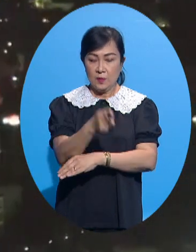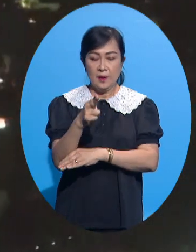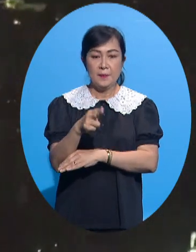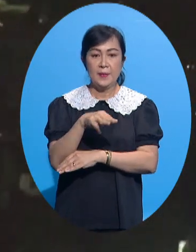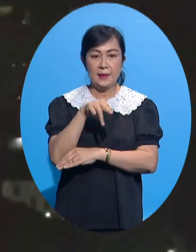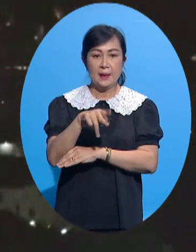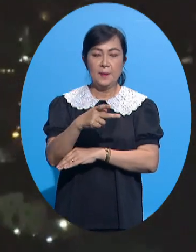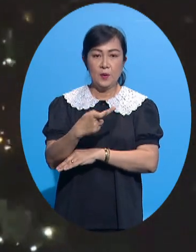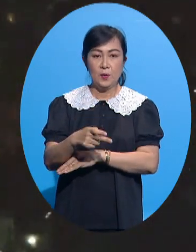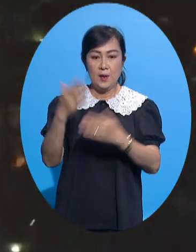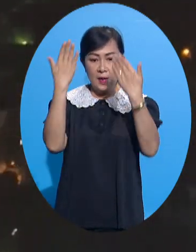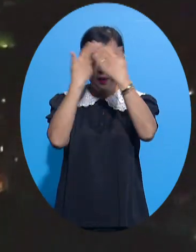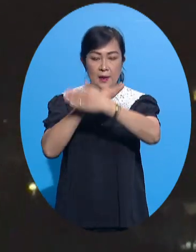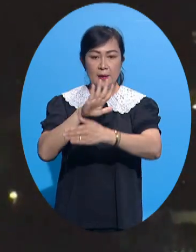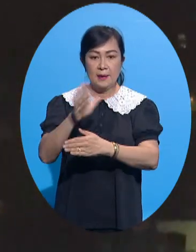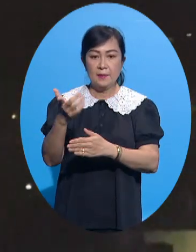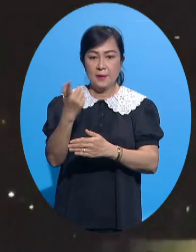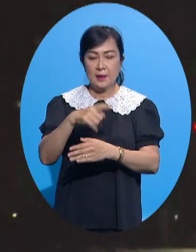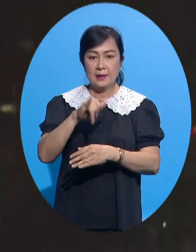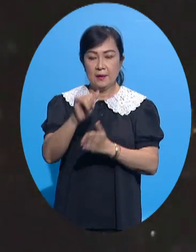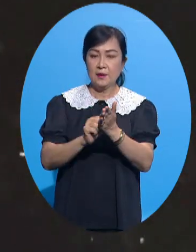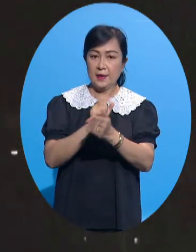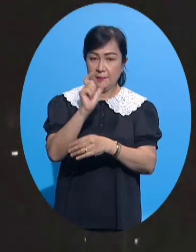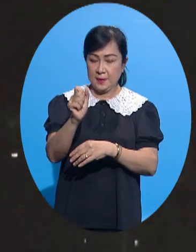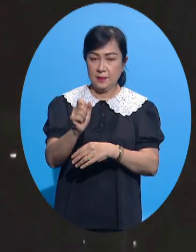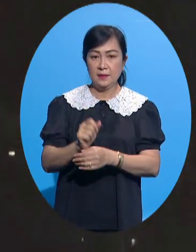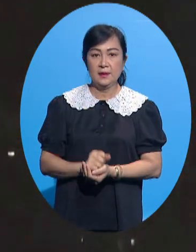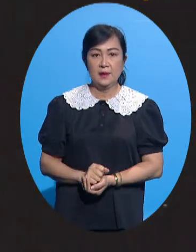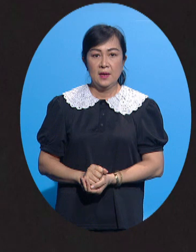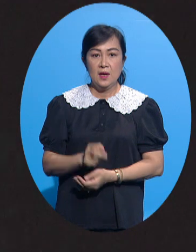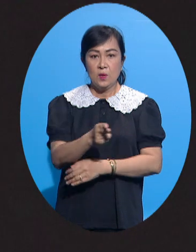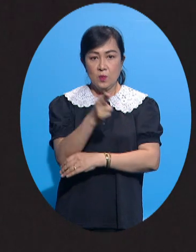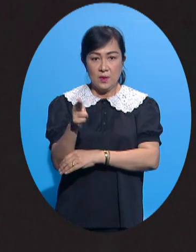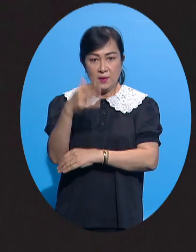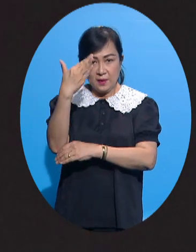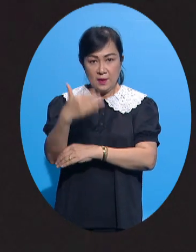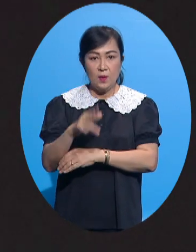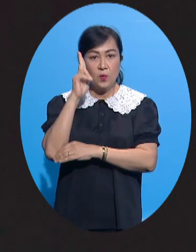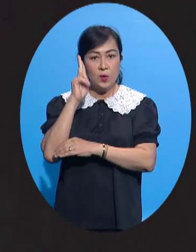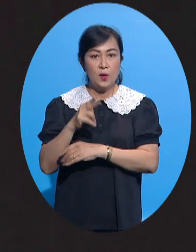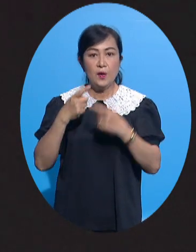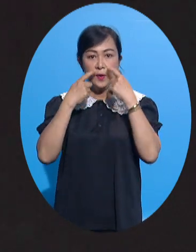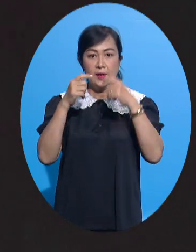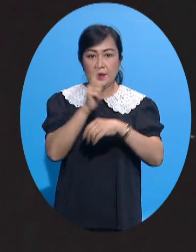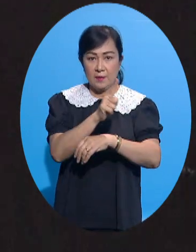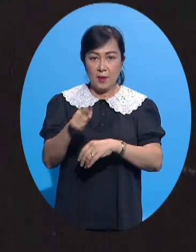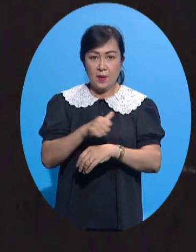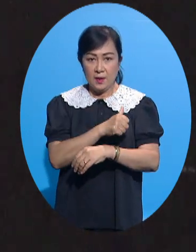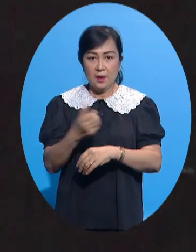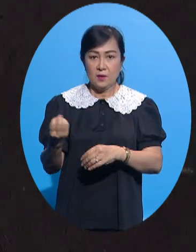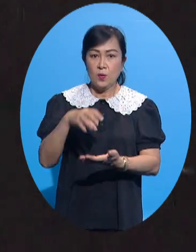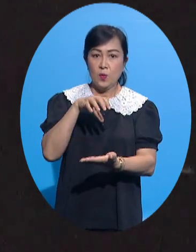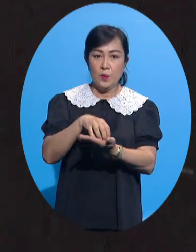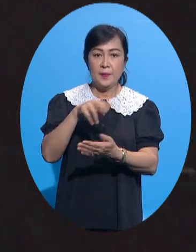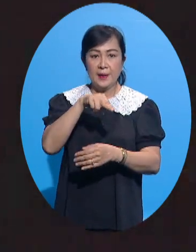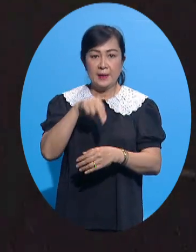Nam Beirut từ đêm 5 tháng 10 đến sáng sớm 6 tháng 10. Các cuộc không kích diễn ra ngay sau khi quân đội Israel cảnh báo người dân